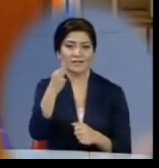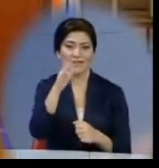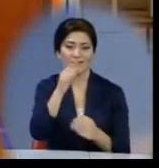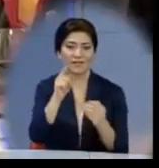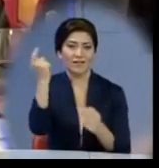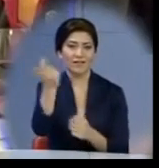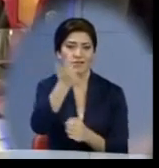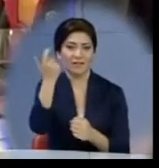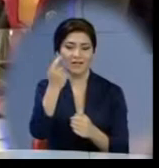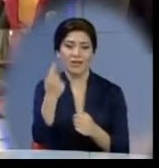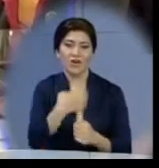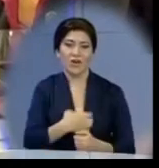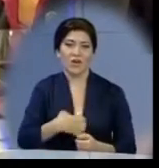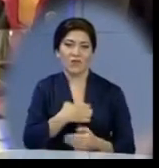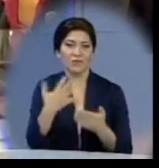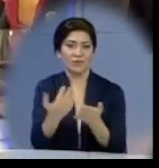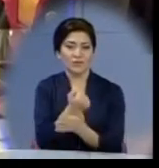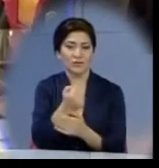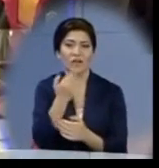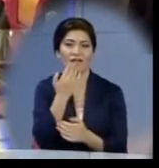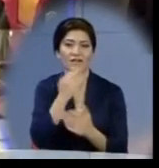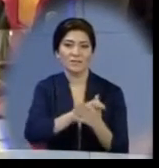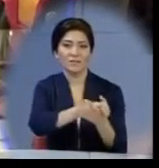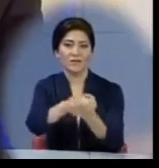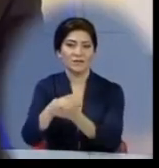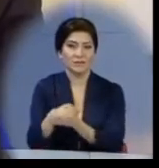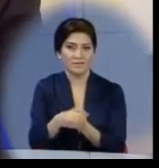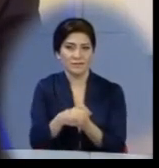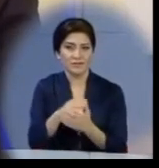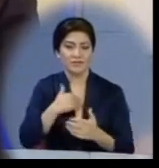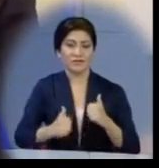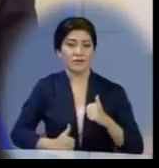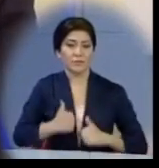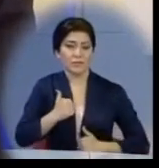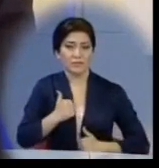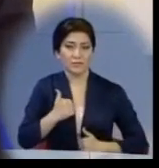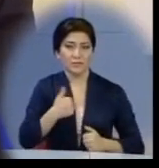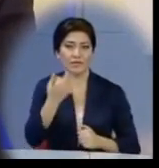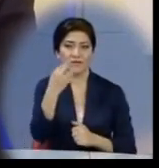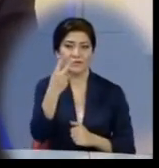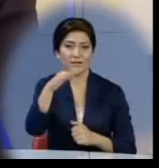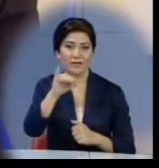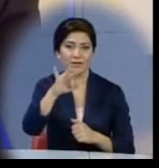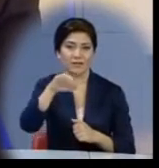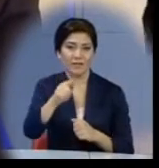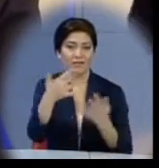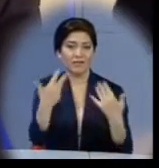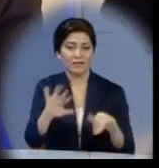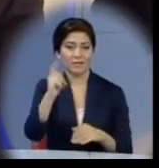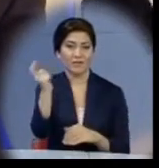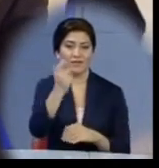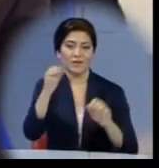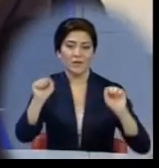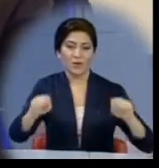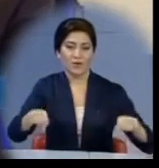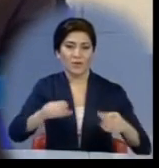անկախության գլխավոր ձրկբերումներից է համարում համազգային միասնականությունը։ Եսը պարտ եմ, որ մենք 23 տարի մեր անկախության